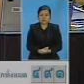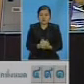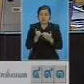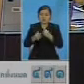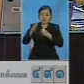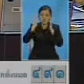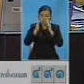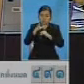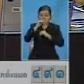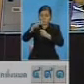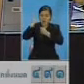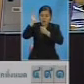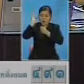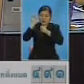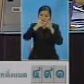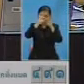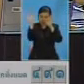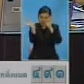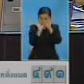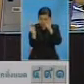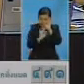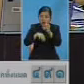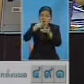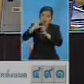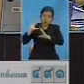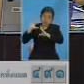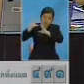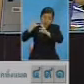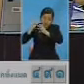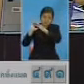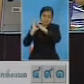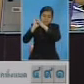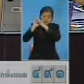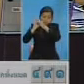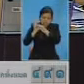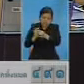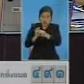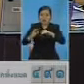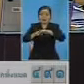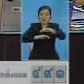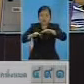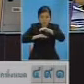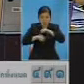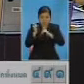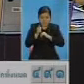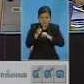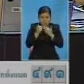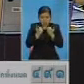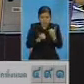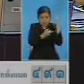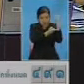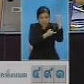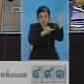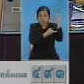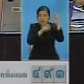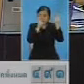ลังอารัมภบทถึงประเด็นเรื่องของข้อที่จริงว่ายางเนี่ยมัน